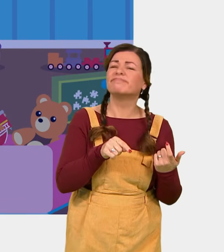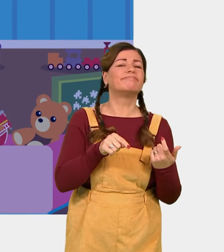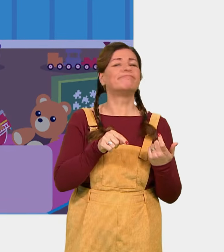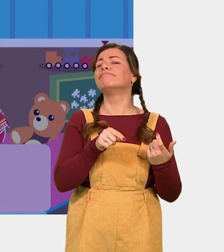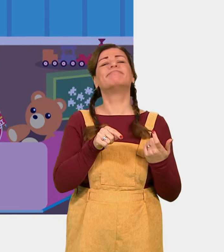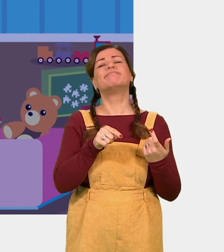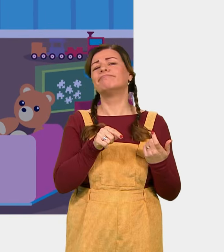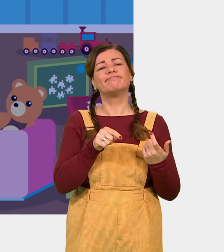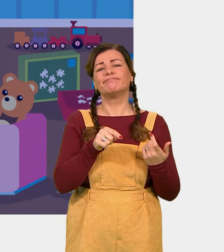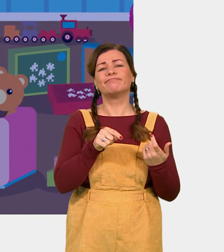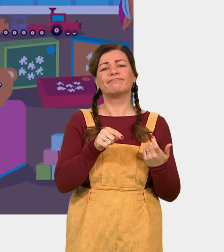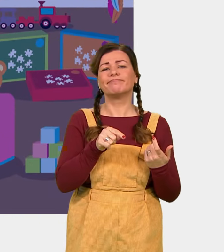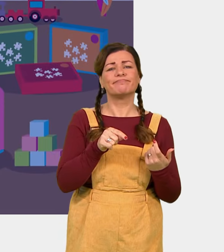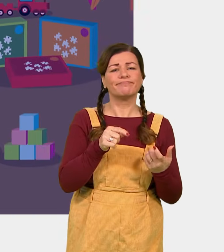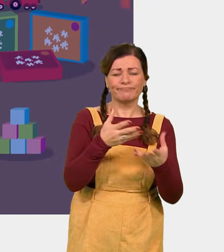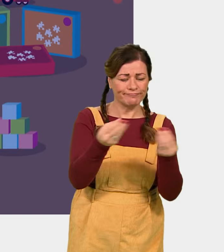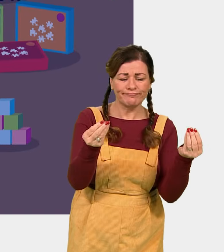Na, dim yr un yma.